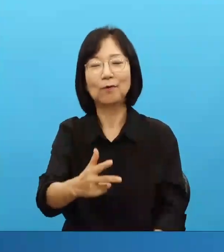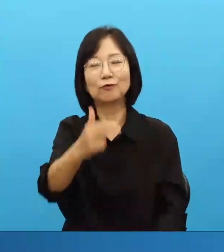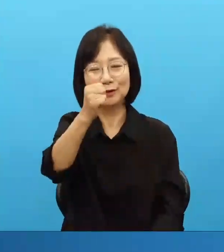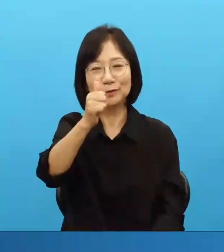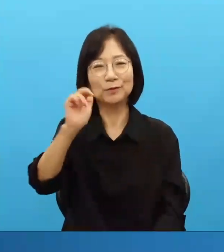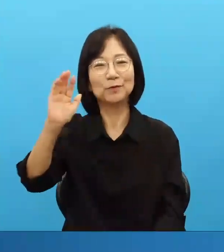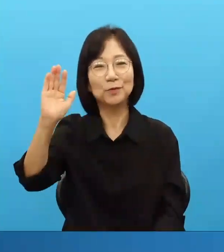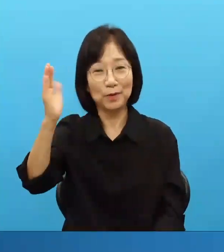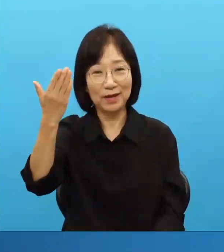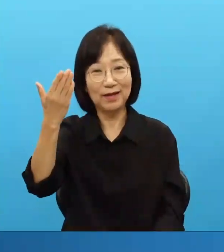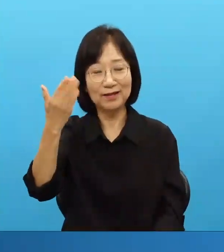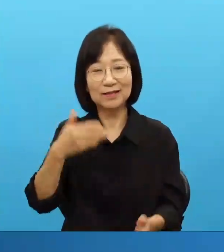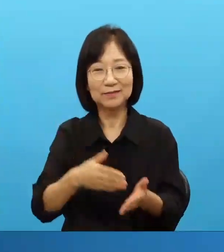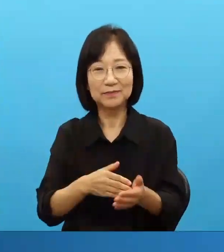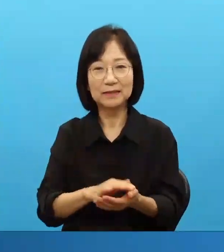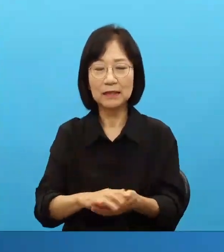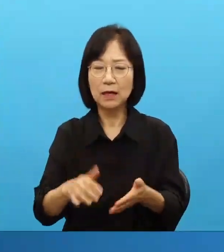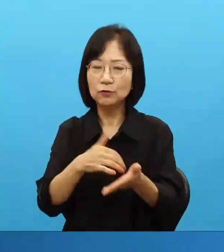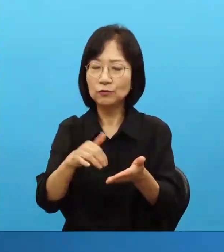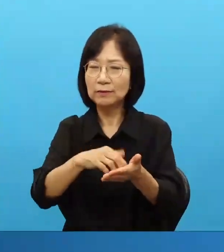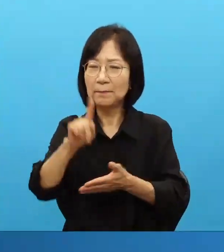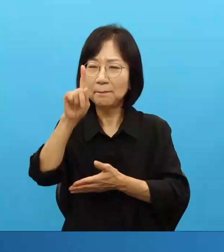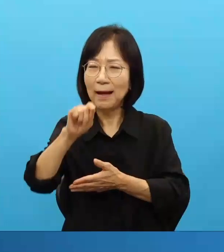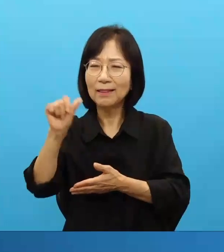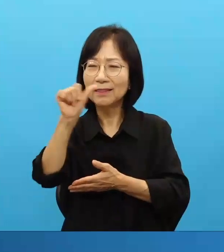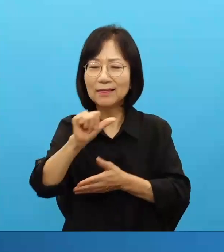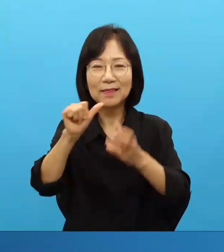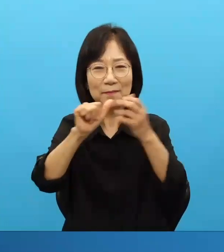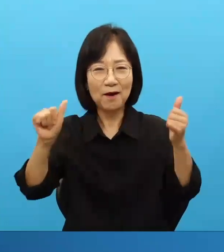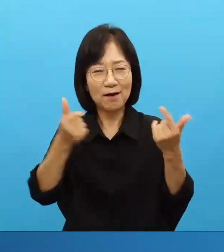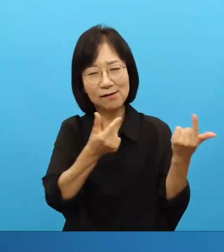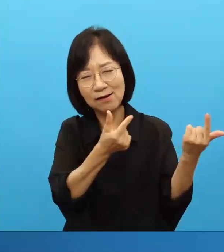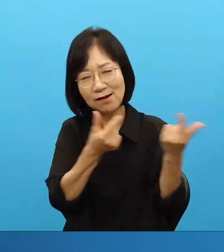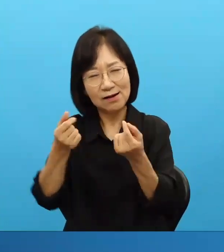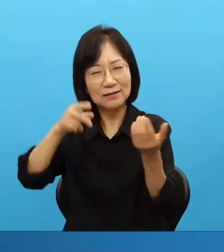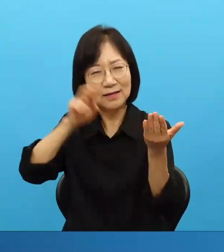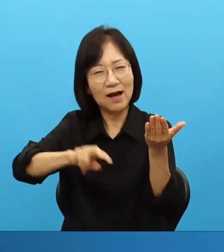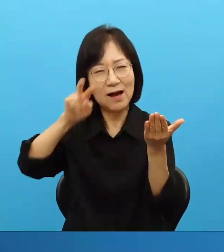대회였습니다. 15,000여 명이 다 함께 모여 찬양하는 시간.